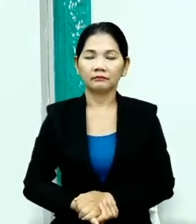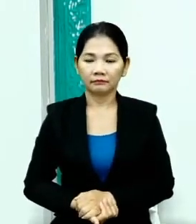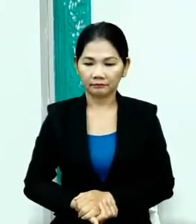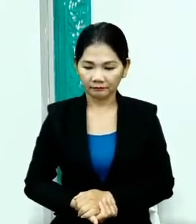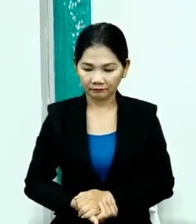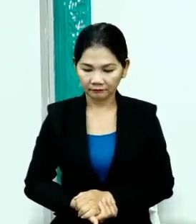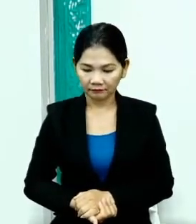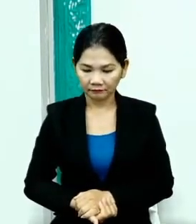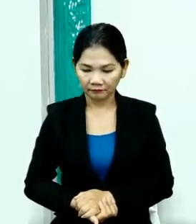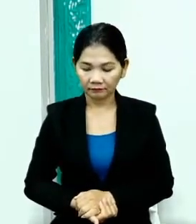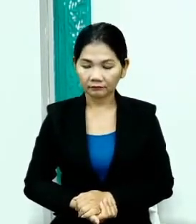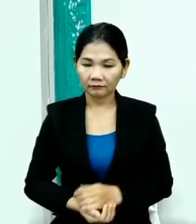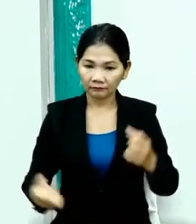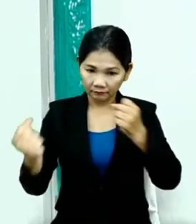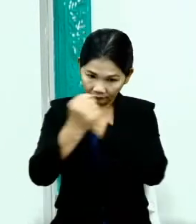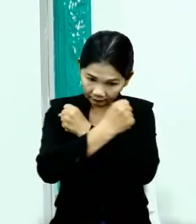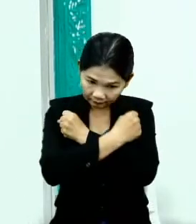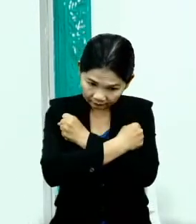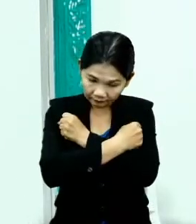Sở lãnh.